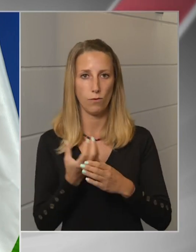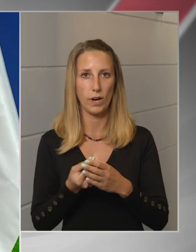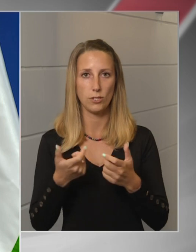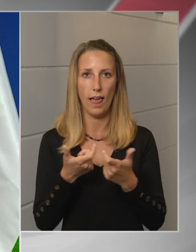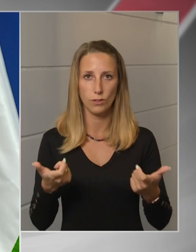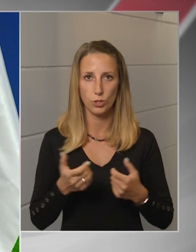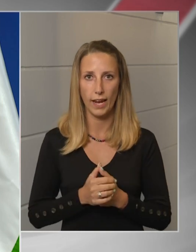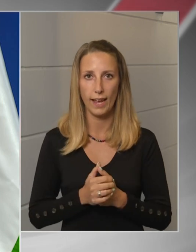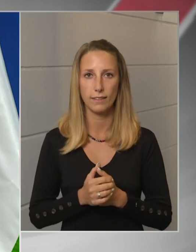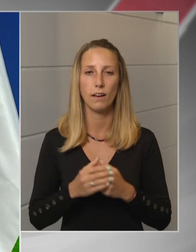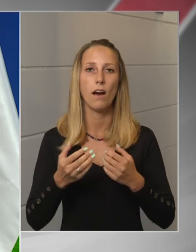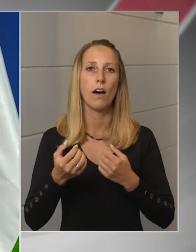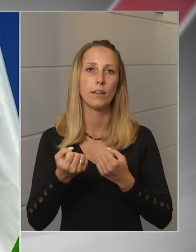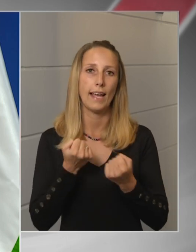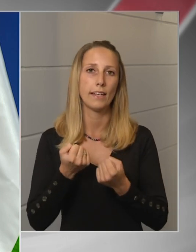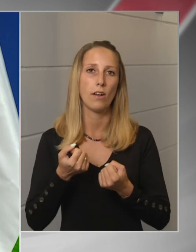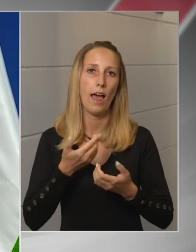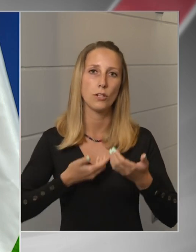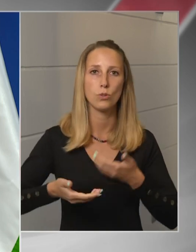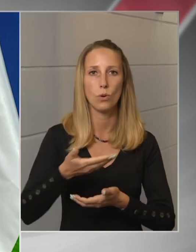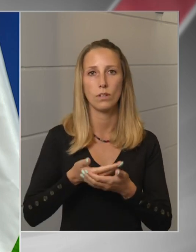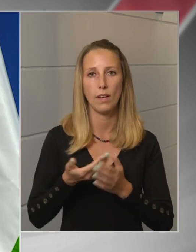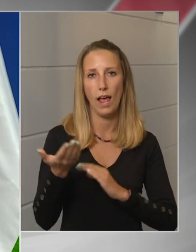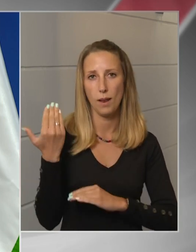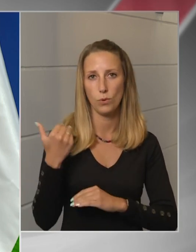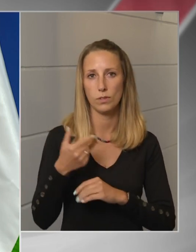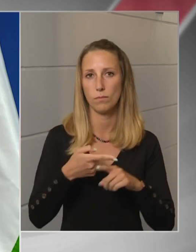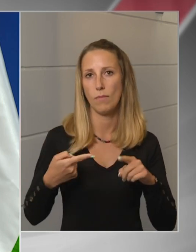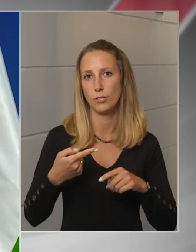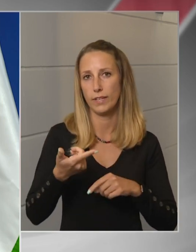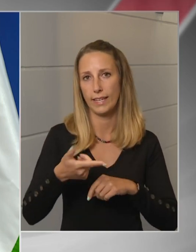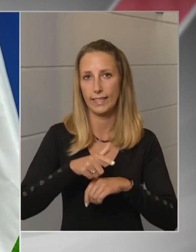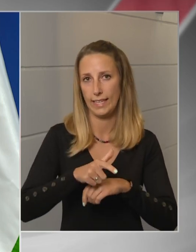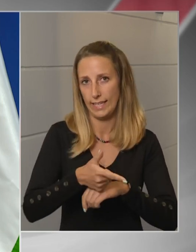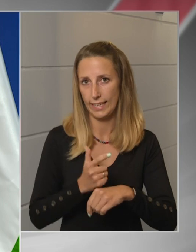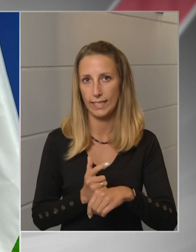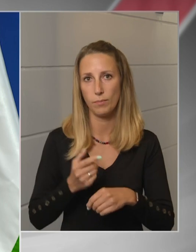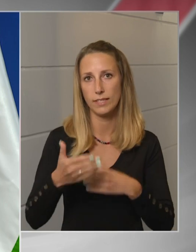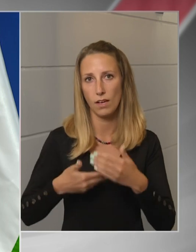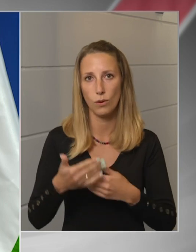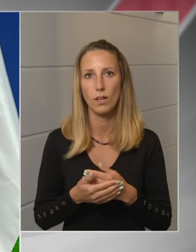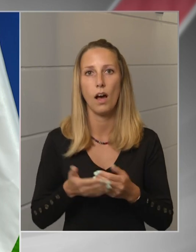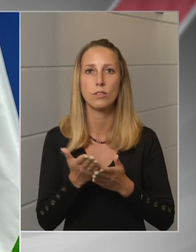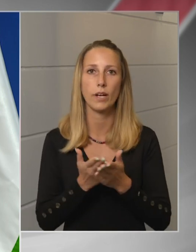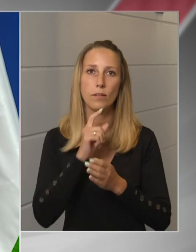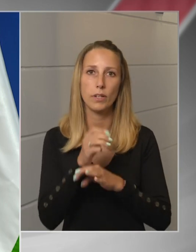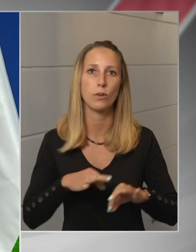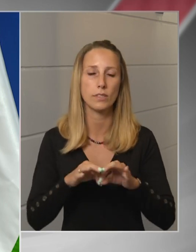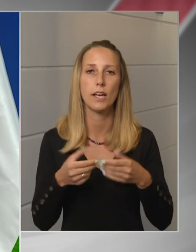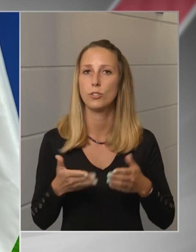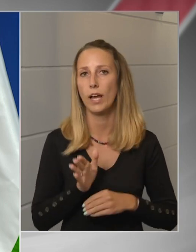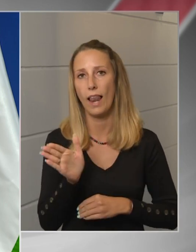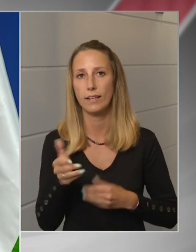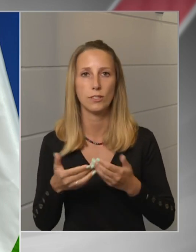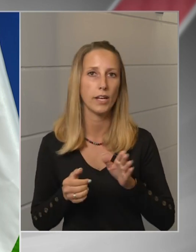lehetőségeket. Azok a tárgyalások, amik az elmúlt másfél-két évben zajlottak, azt szolgálják, hogy Magyarország se keletre, se